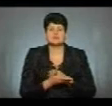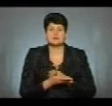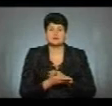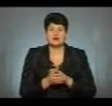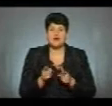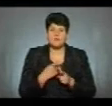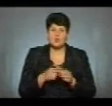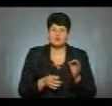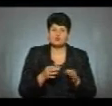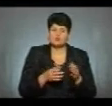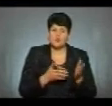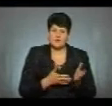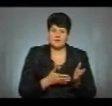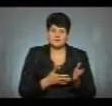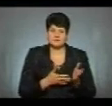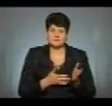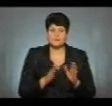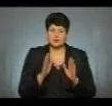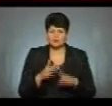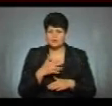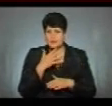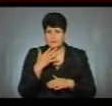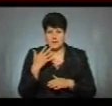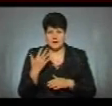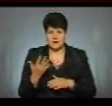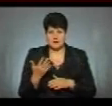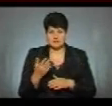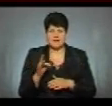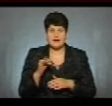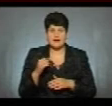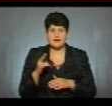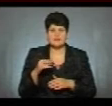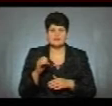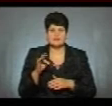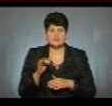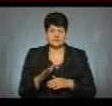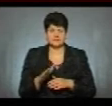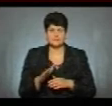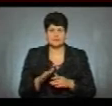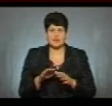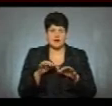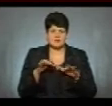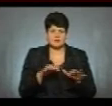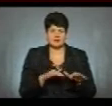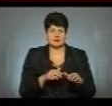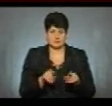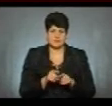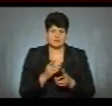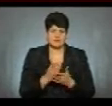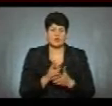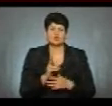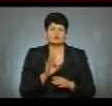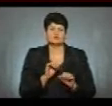або судова. То буде багато рейдерських атак і так далі, які і є. Хто